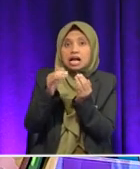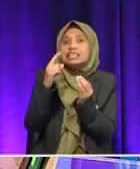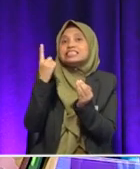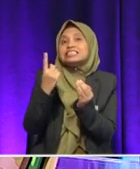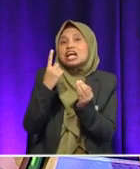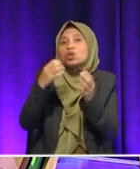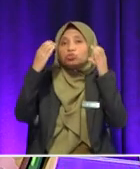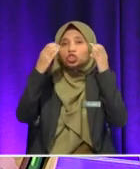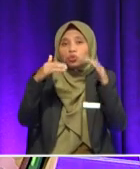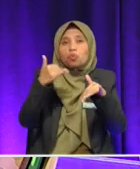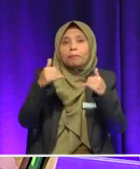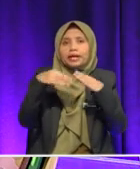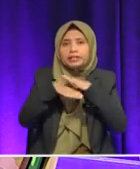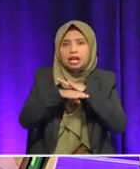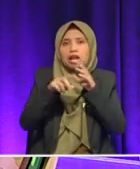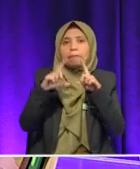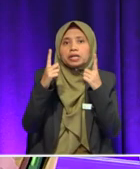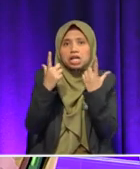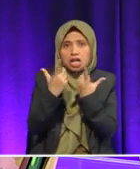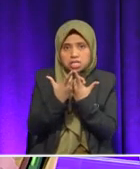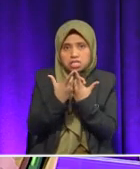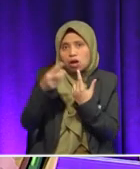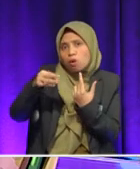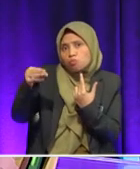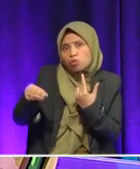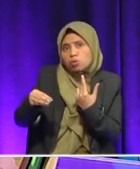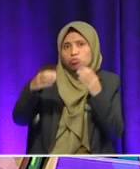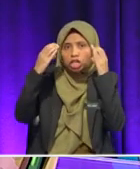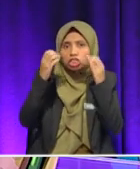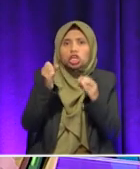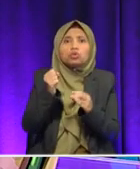Oh memang betul murid saya itu suka sangat